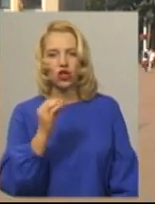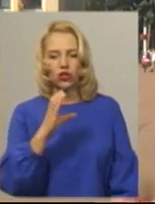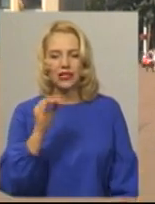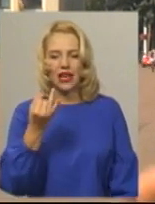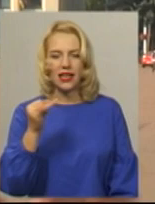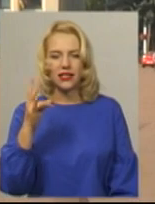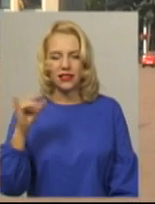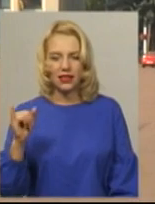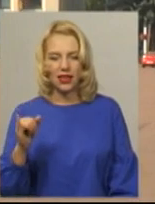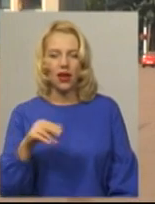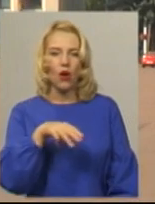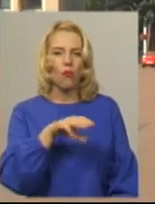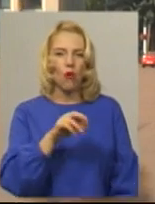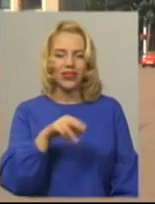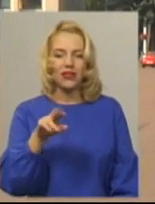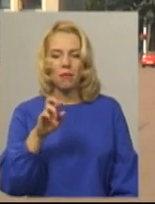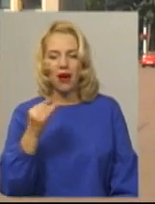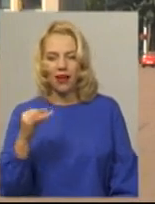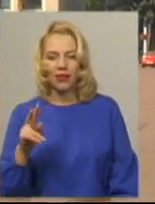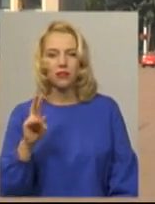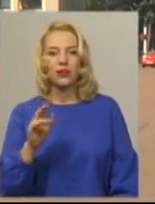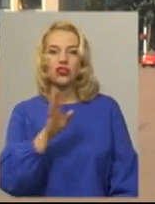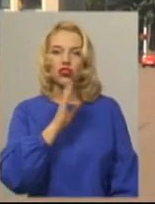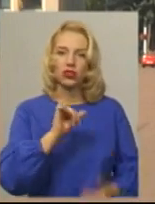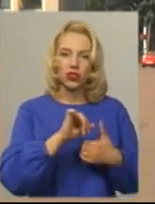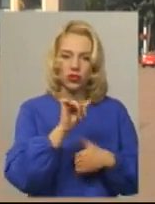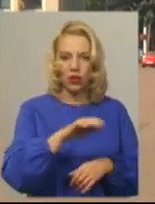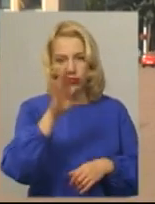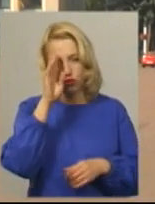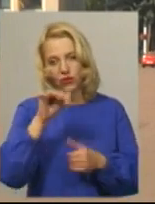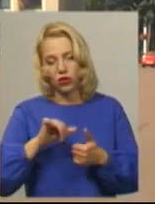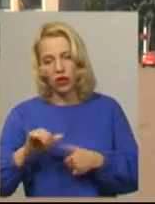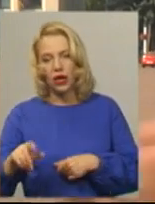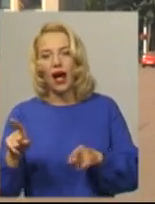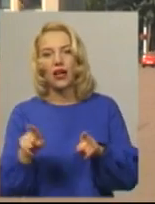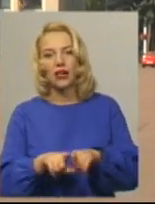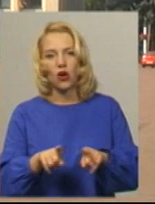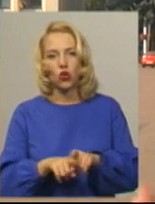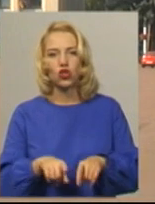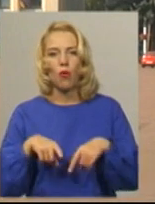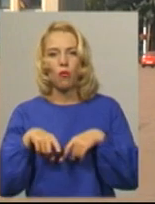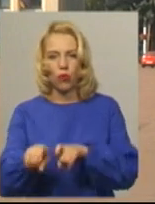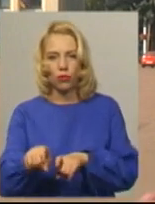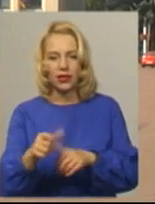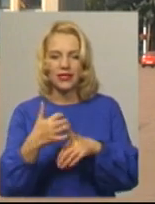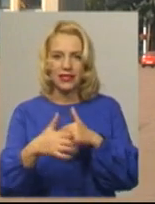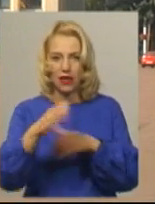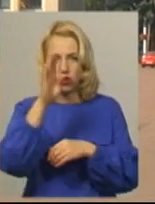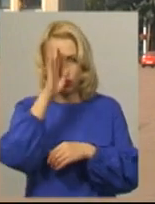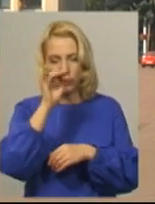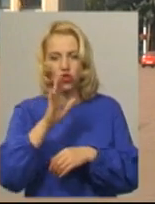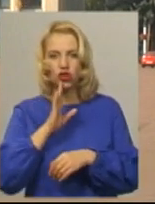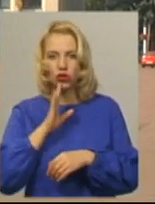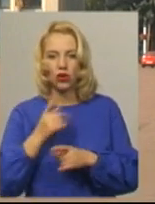та маунтенбайк та інші. Відповідно, окремо жінки, окремо чоловіки. А також пробіг серед чоловіків та